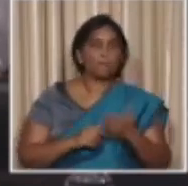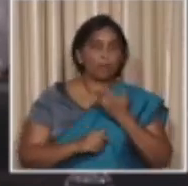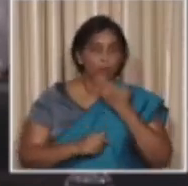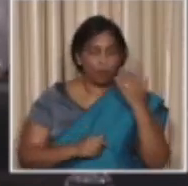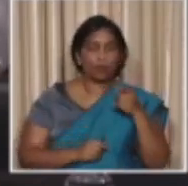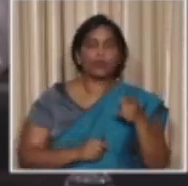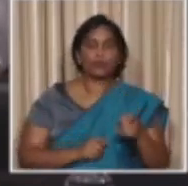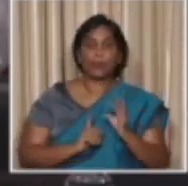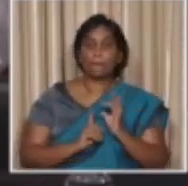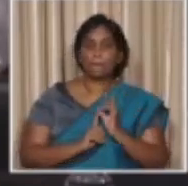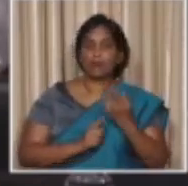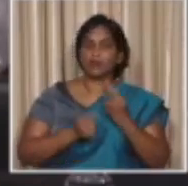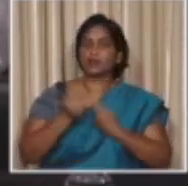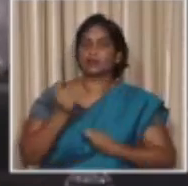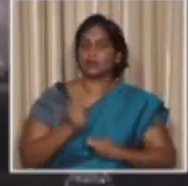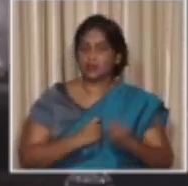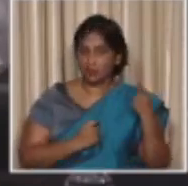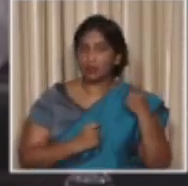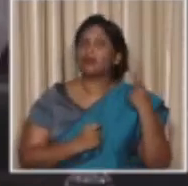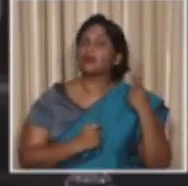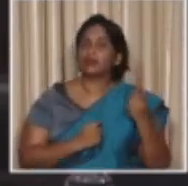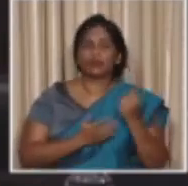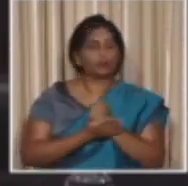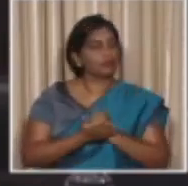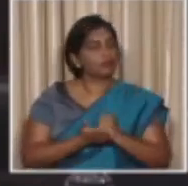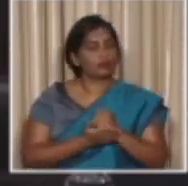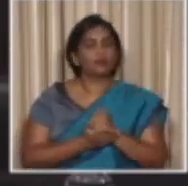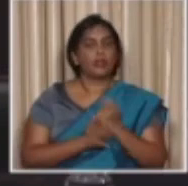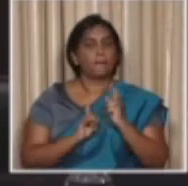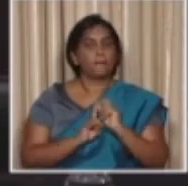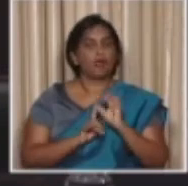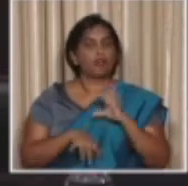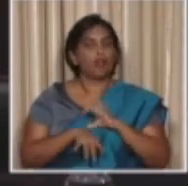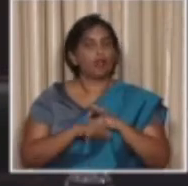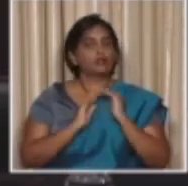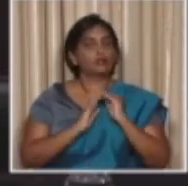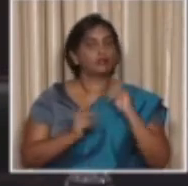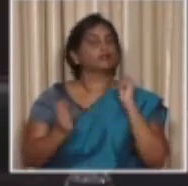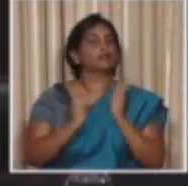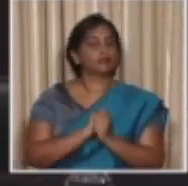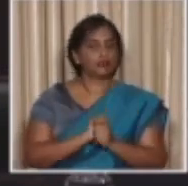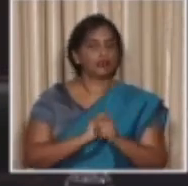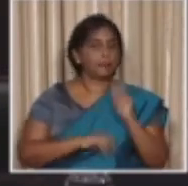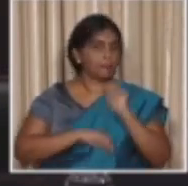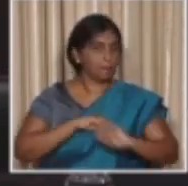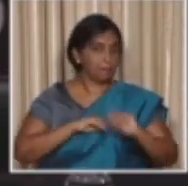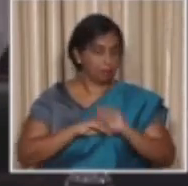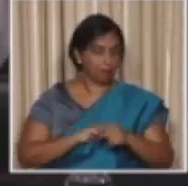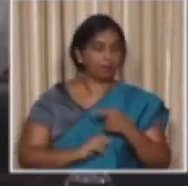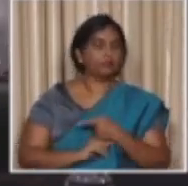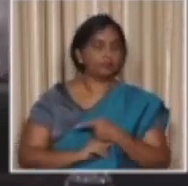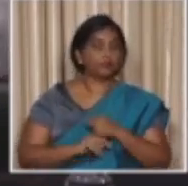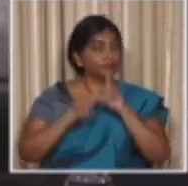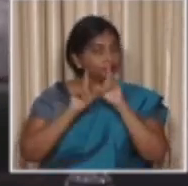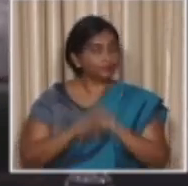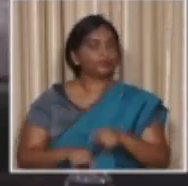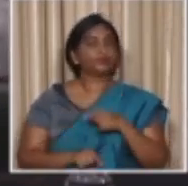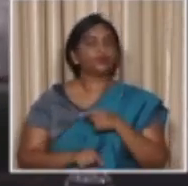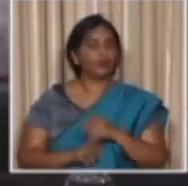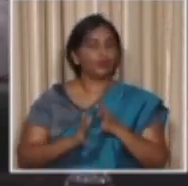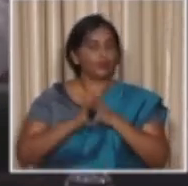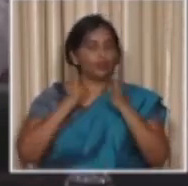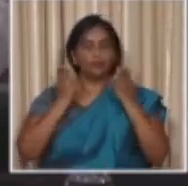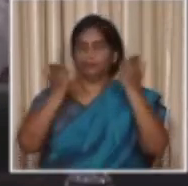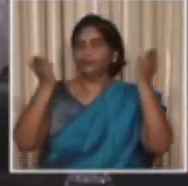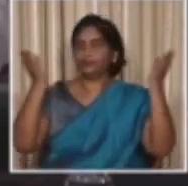නම් පුද්ගලීකරණය කරන්න ඒක සම්පූර්ණයෙන්ම පුද්ගලික රෝහලක් බවට පත් කරන්න පිමුරුපත් සකස් කරන්නේ. ඉතින් ඒක තමයි ගොඩක්